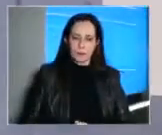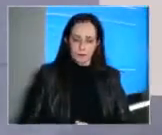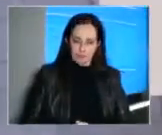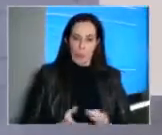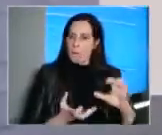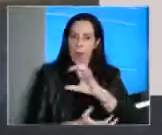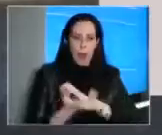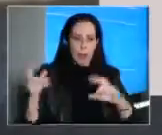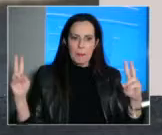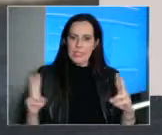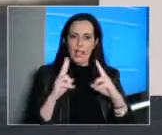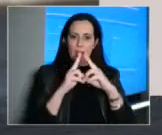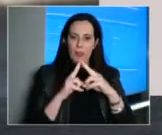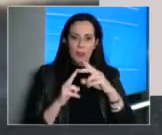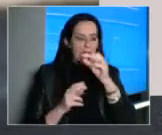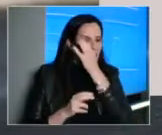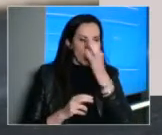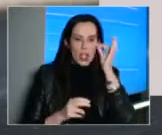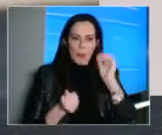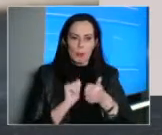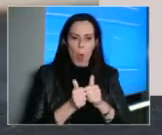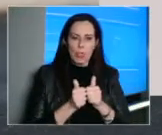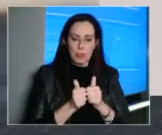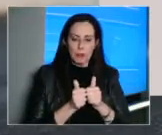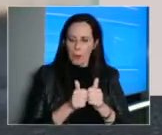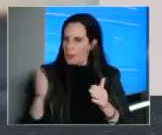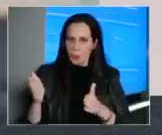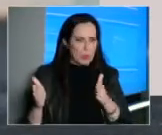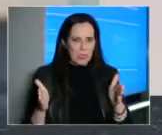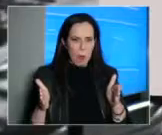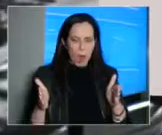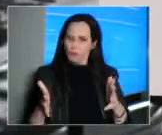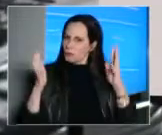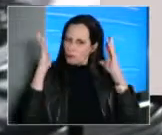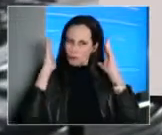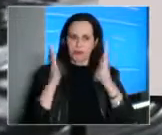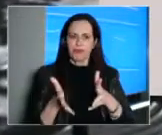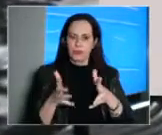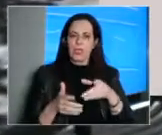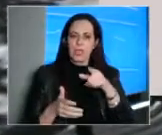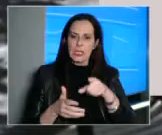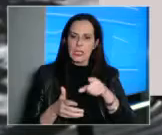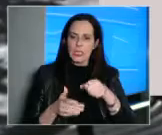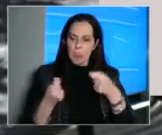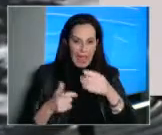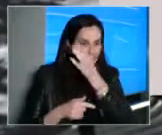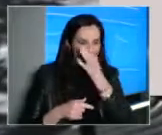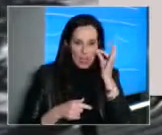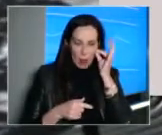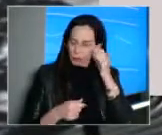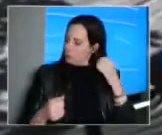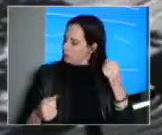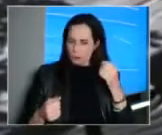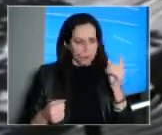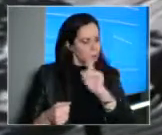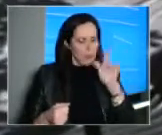סערה חדשה בצרפת, חיג'אב ספורטיבי. מימין ומשמאל תוקפים בטענה שמחירת החיג'אב סותרת